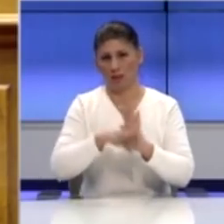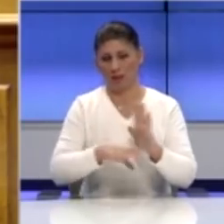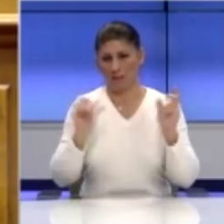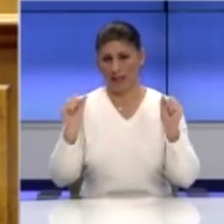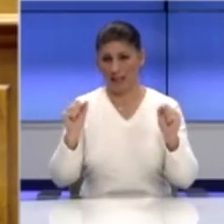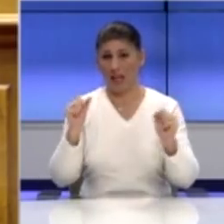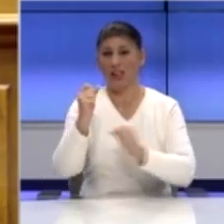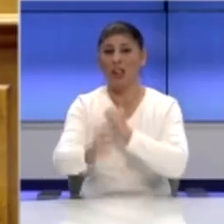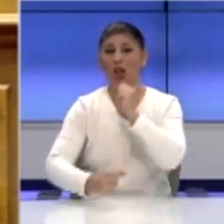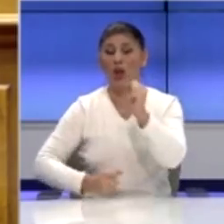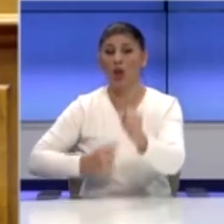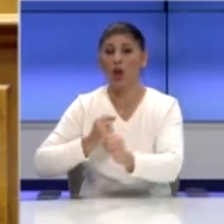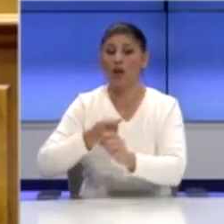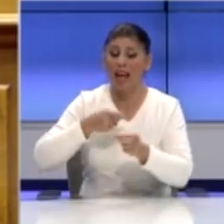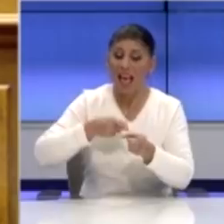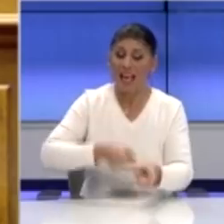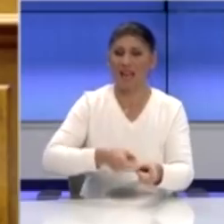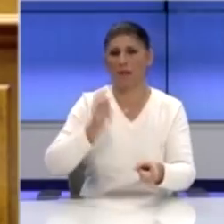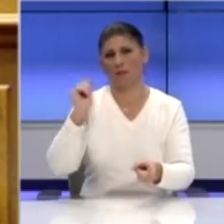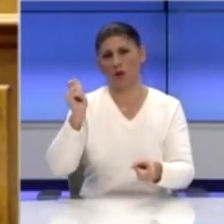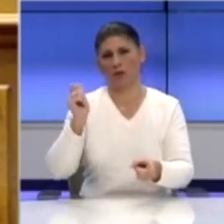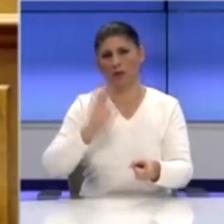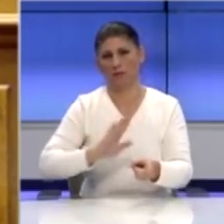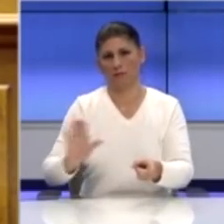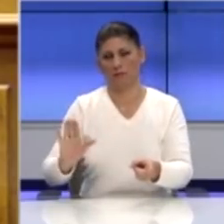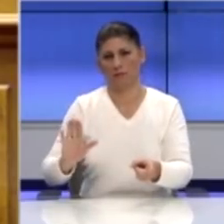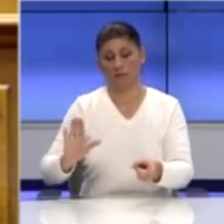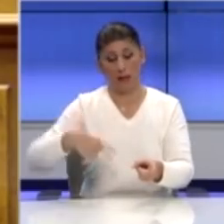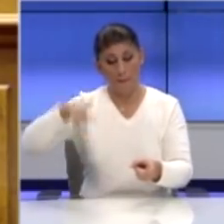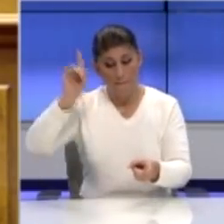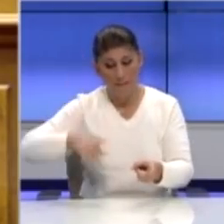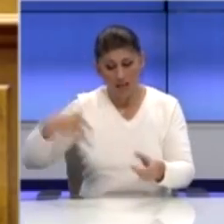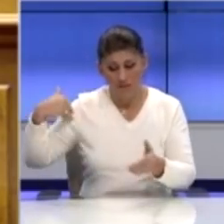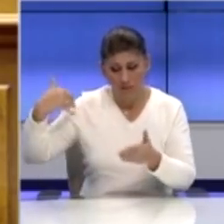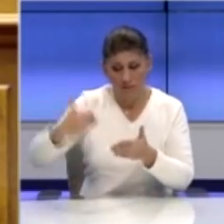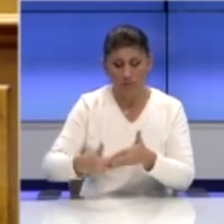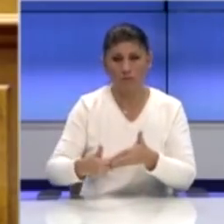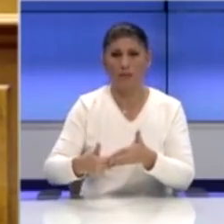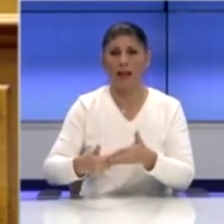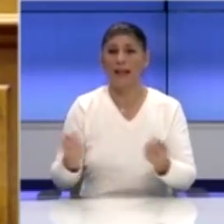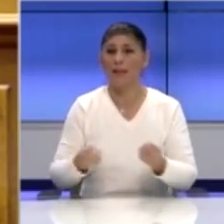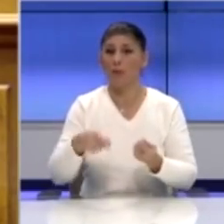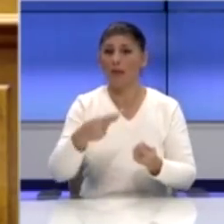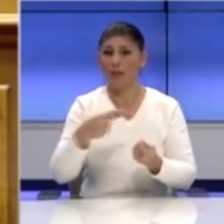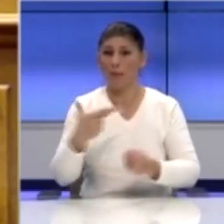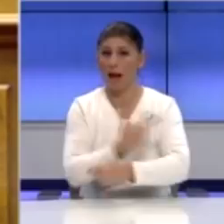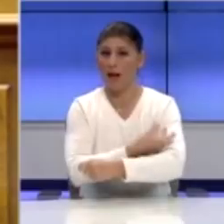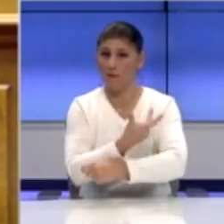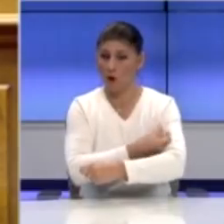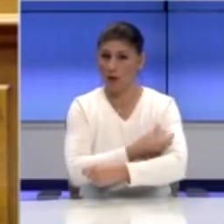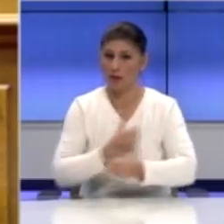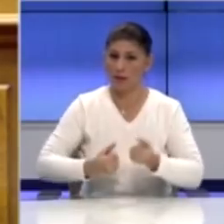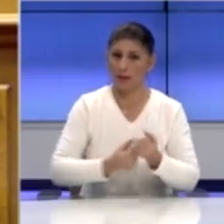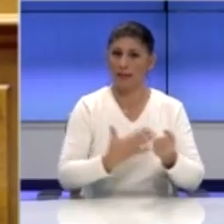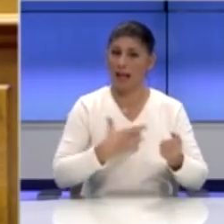υγείας, τη χρόνια εγκληματική πολιτική σας. Εδώ και μέρες χρησιμοποιείτε το ζήτημα των εμβολίων για να